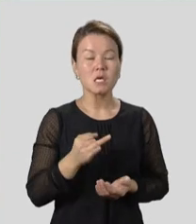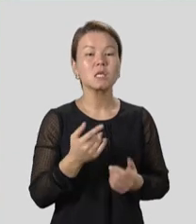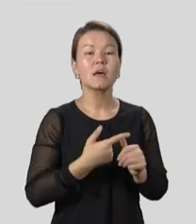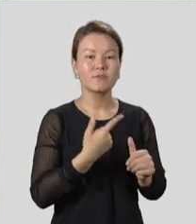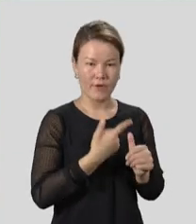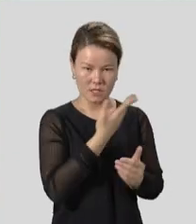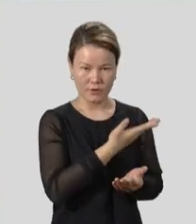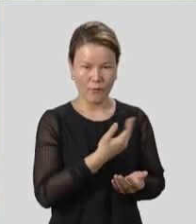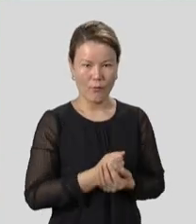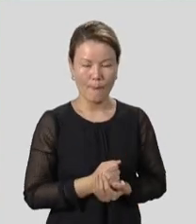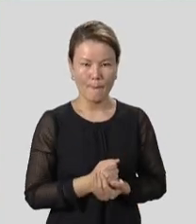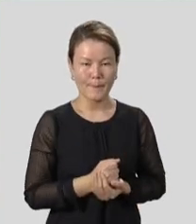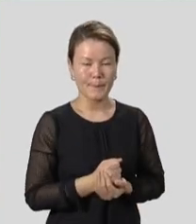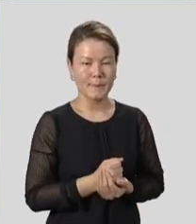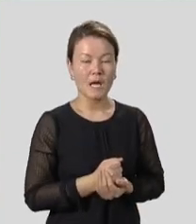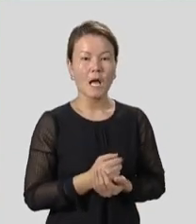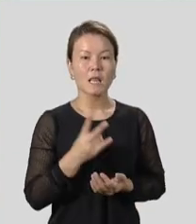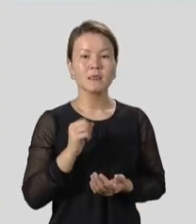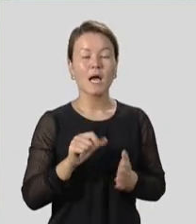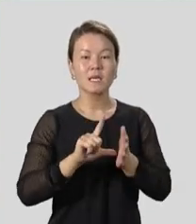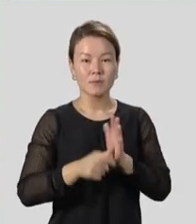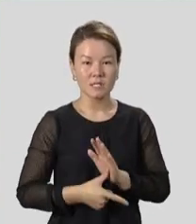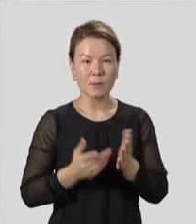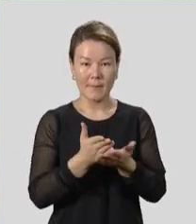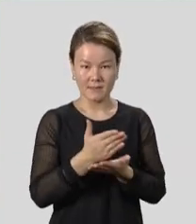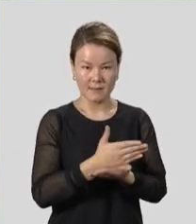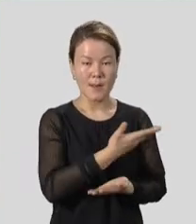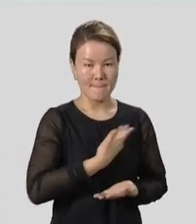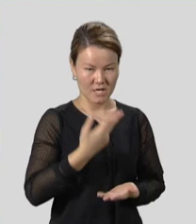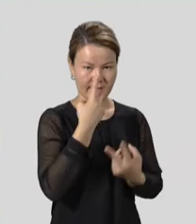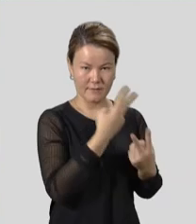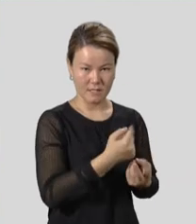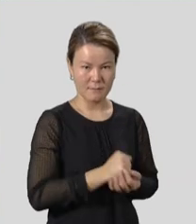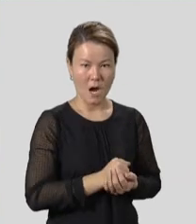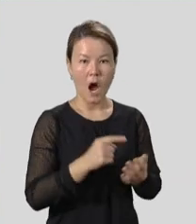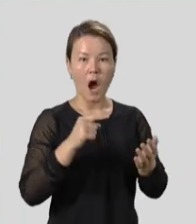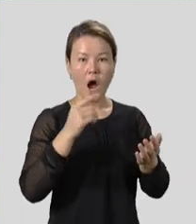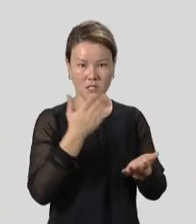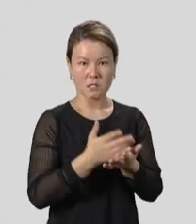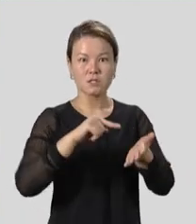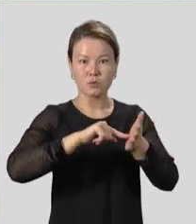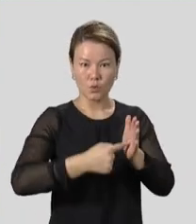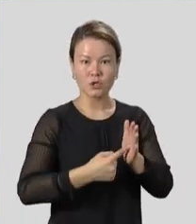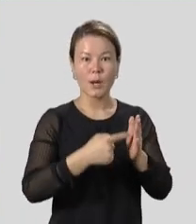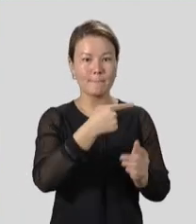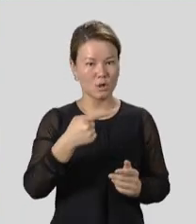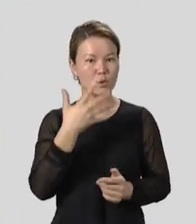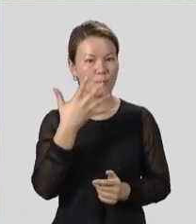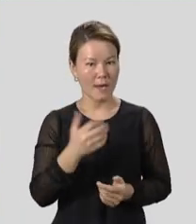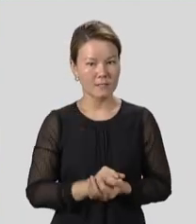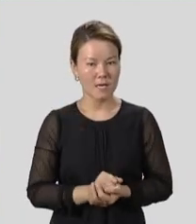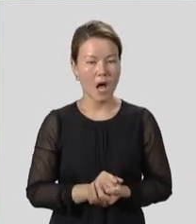его. На геометрической модели мы видим отмеченную точку минус 5.